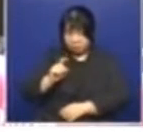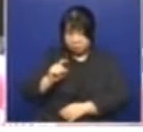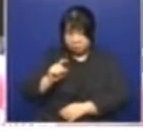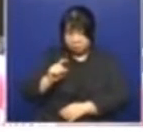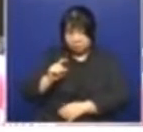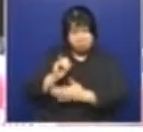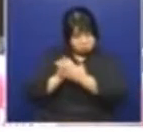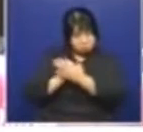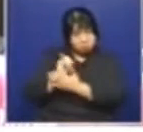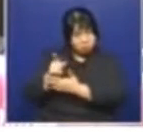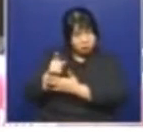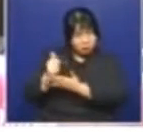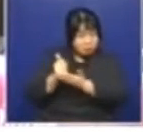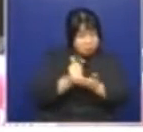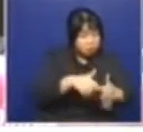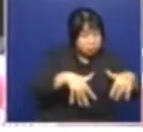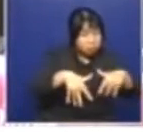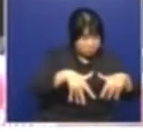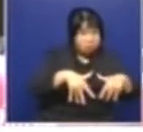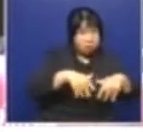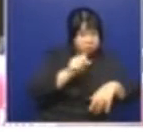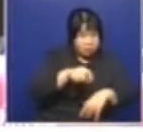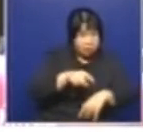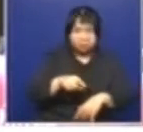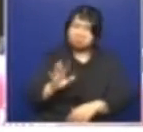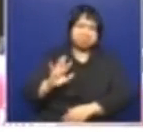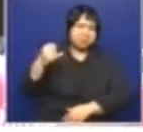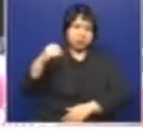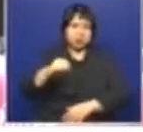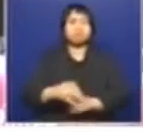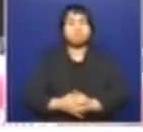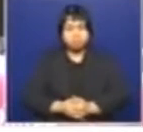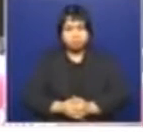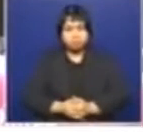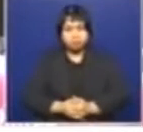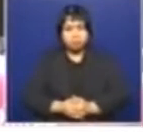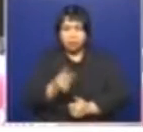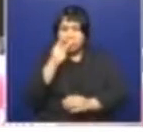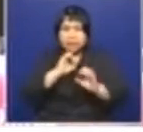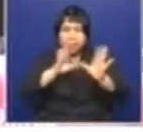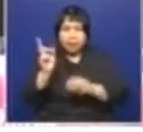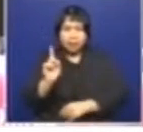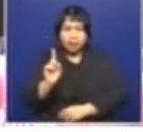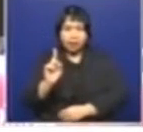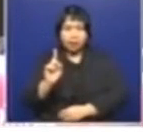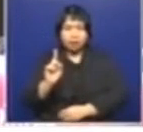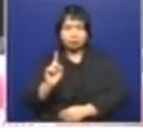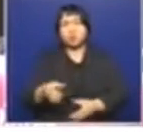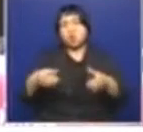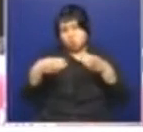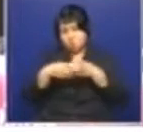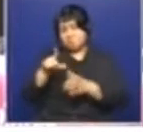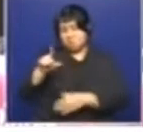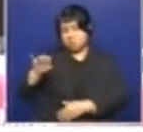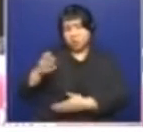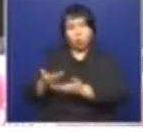โมเดลที่มาช่วยฐานรากผิดพลาดอะไรคือใบเสร็จใบเสร็จก็คือกลุ่ม24